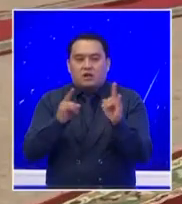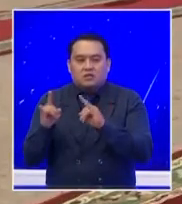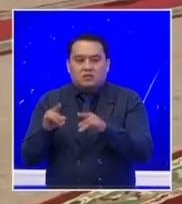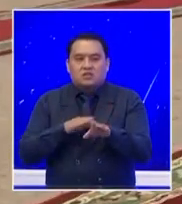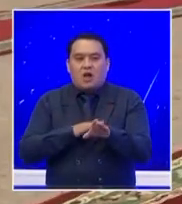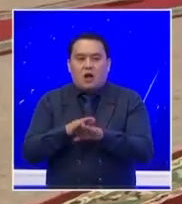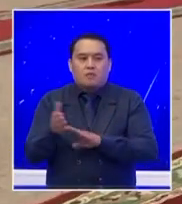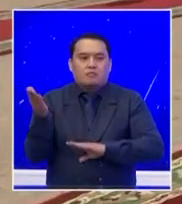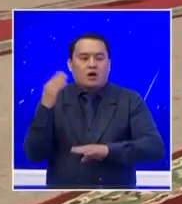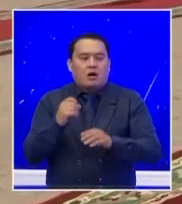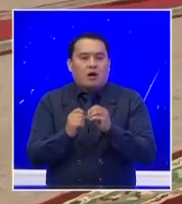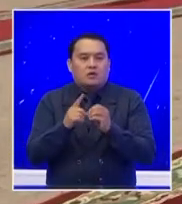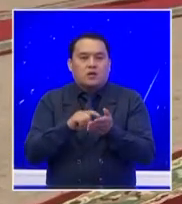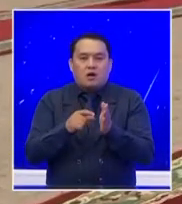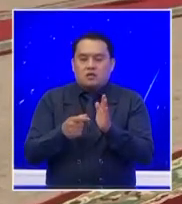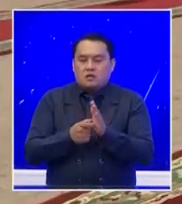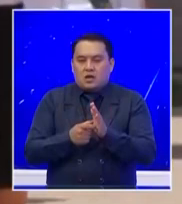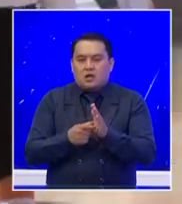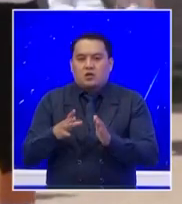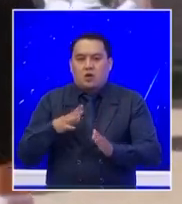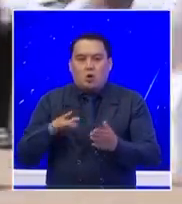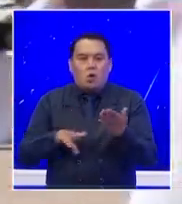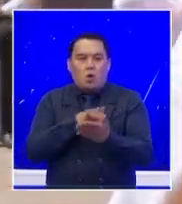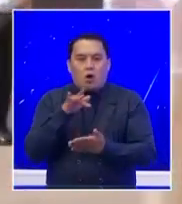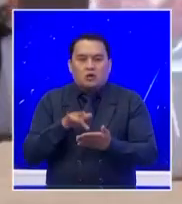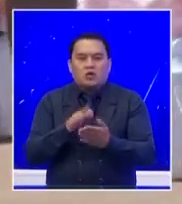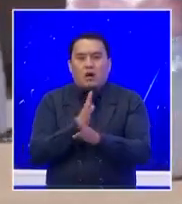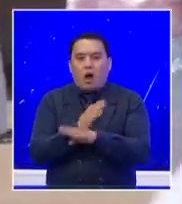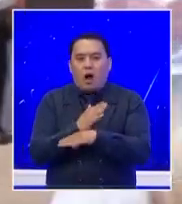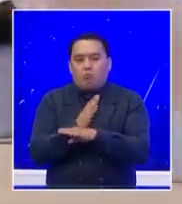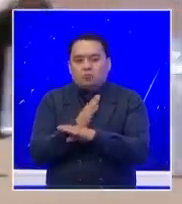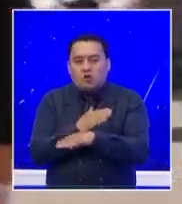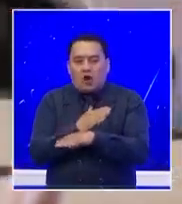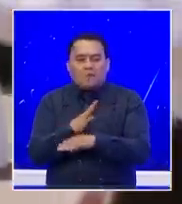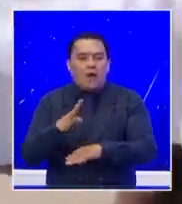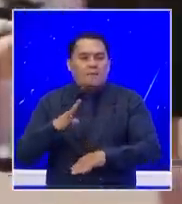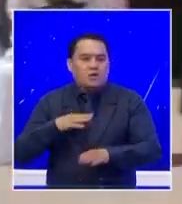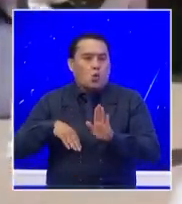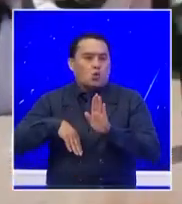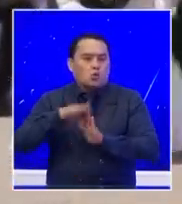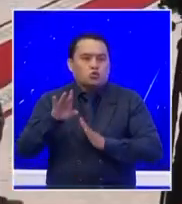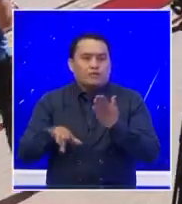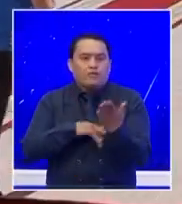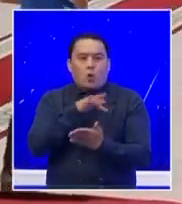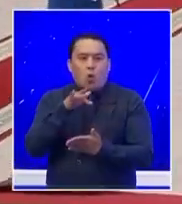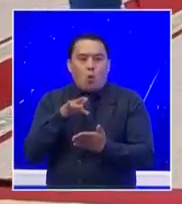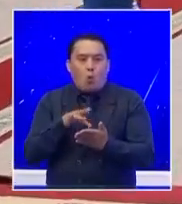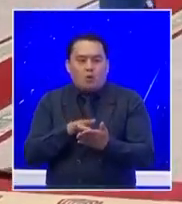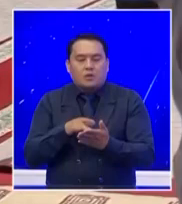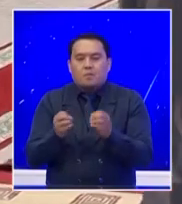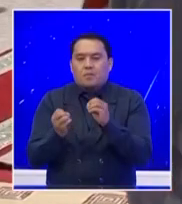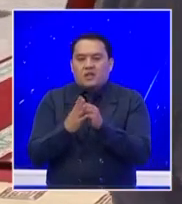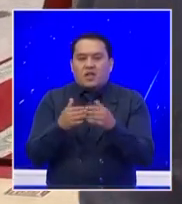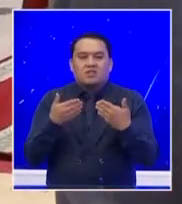исполнили и бывшие 11-классники средней школы-гимназии города Капшигай. Данное учебное учреждение является одним из лучших в городе. В этом году